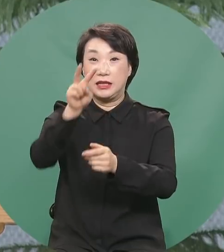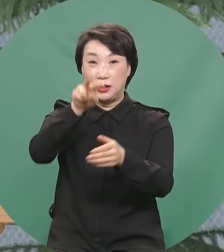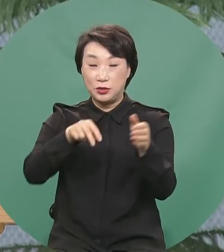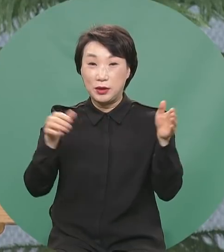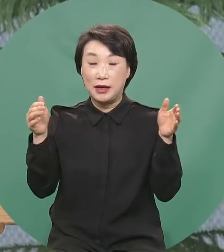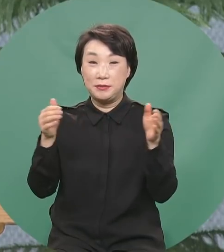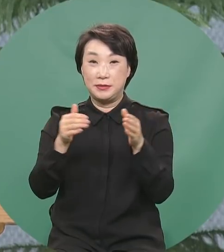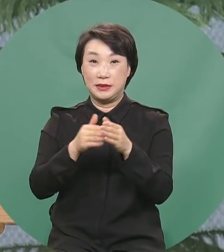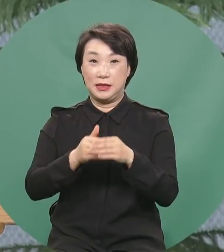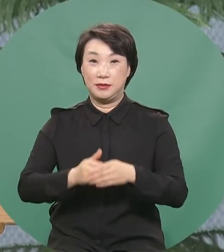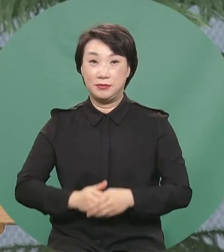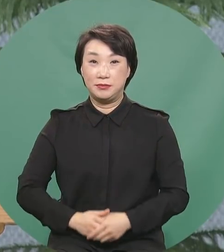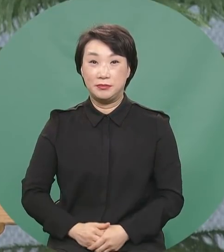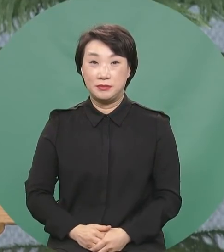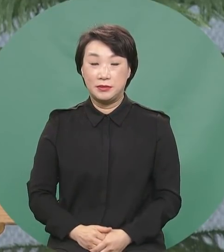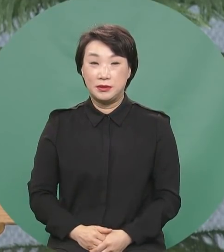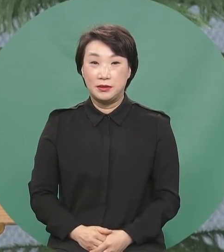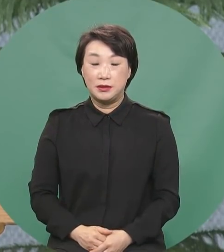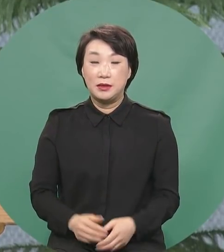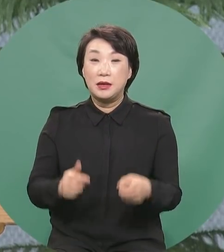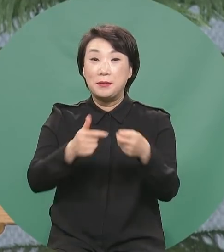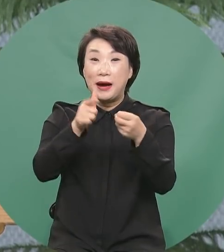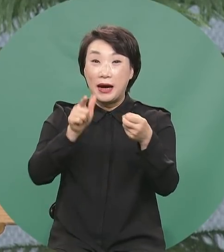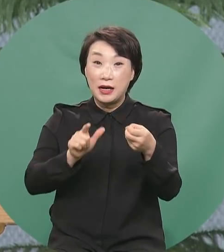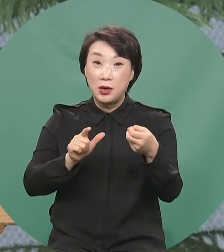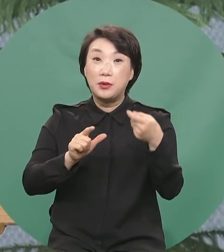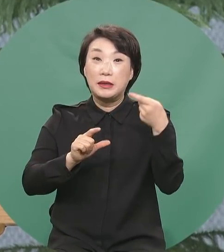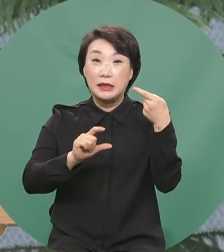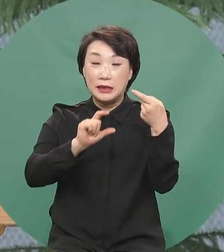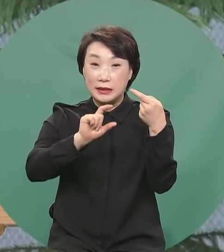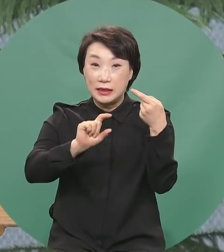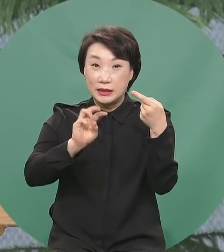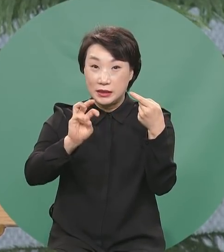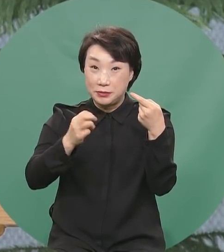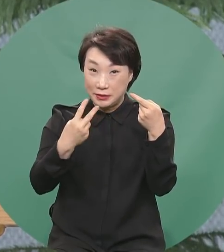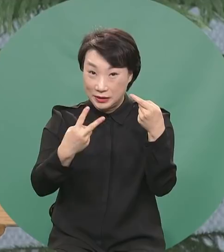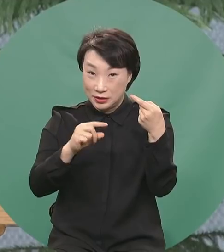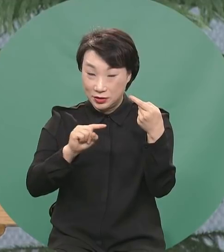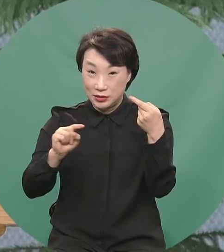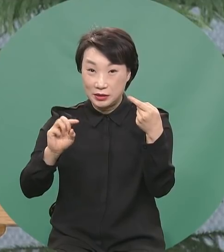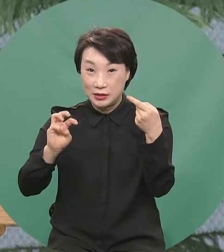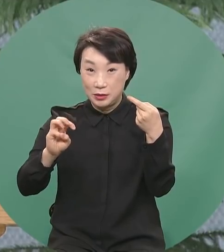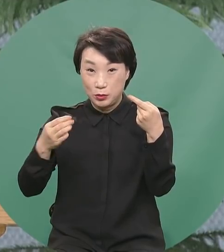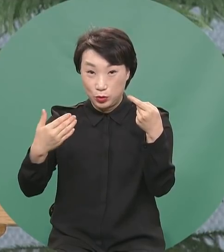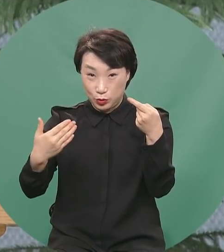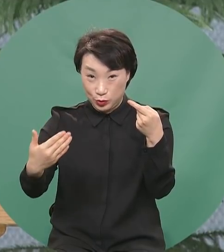39절까지를 대독합니다. 마가복음 1장 32절에서